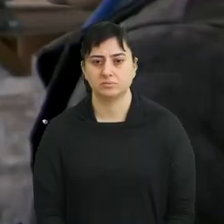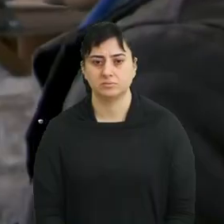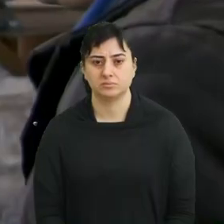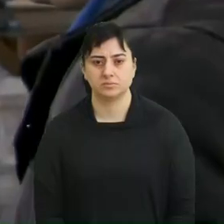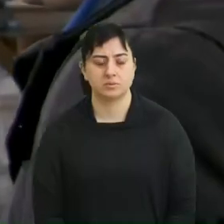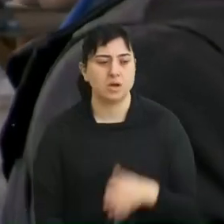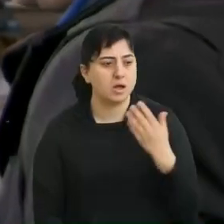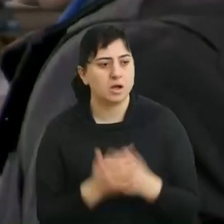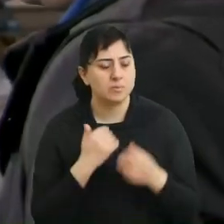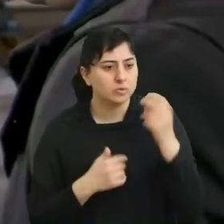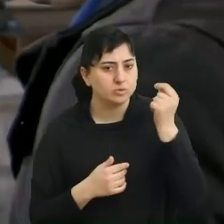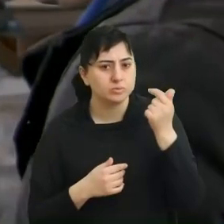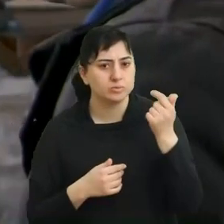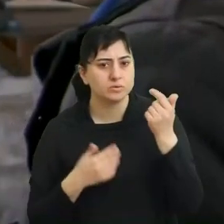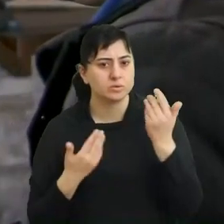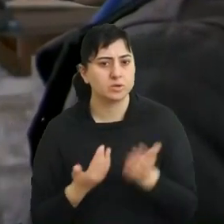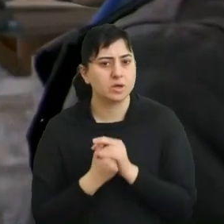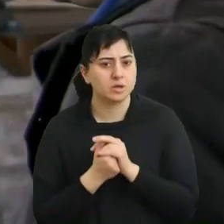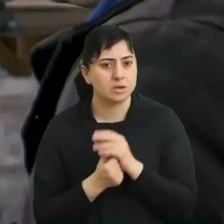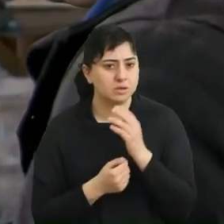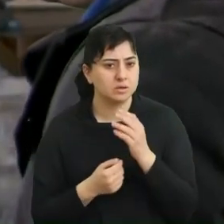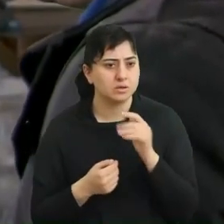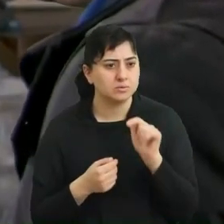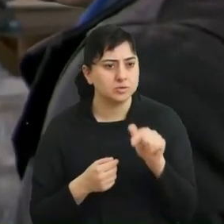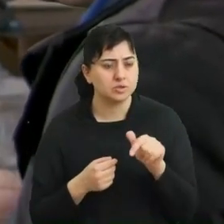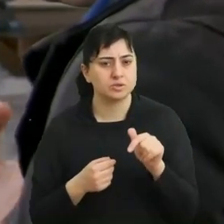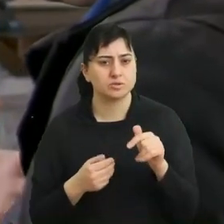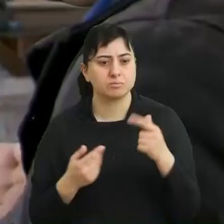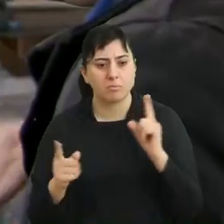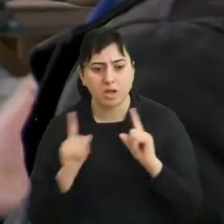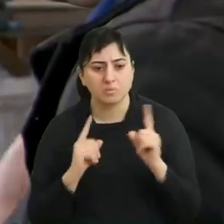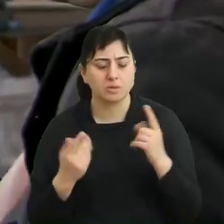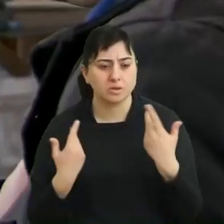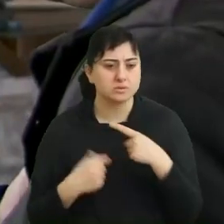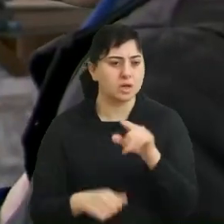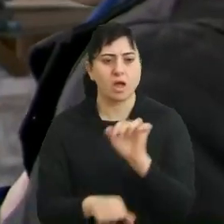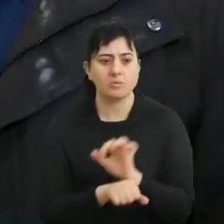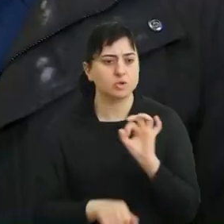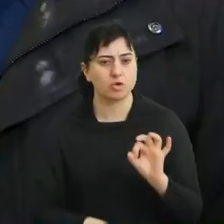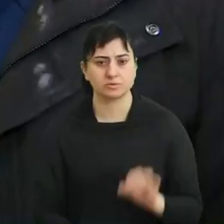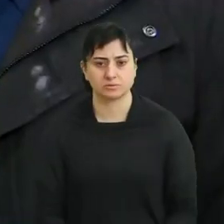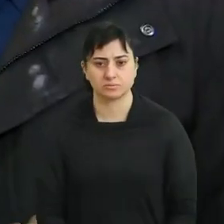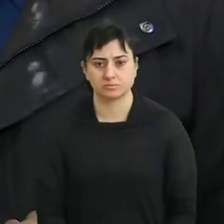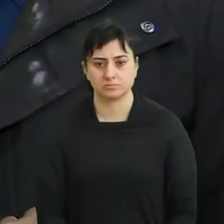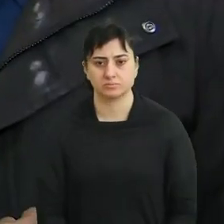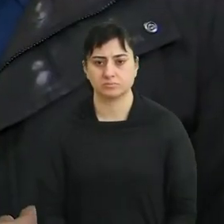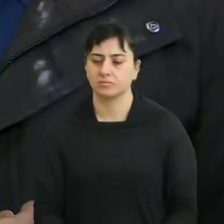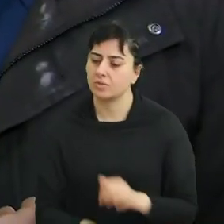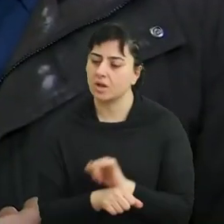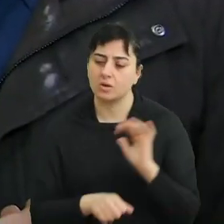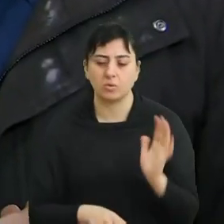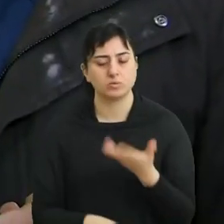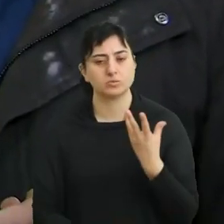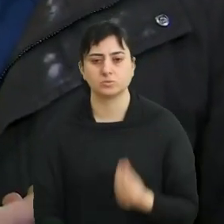onu tamamıyla unutmuşum. Bir de böyle adli işler mi? İçeri atacaklar seni. Atsınlar